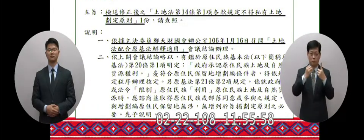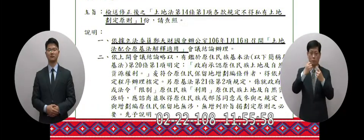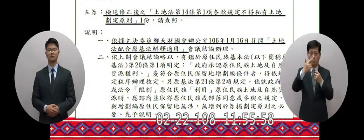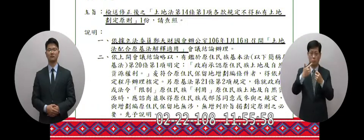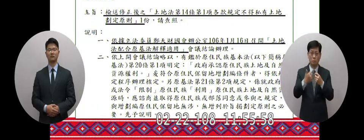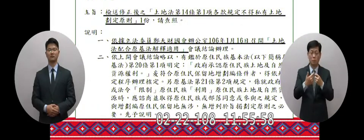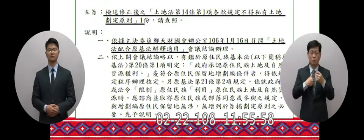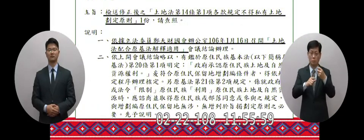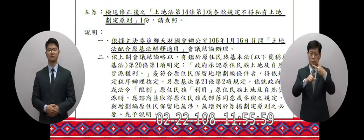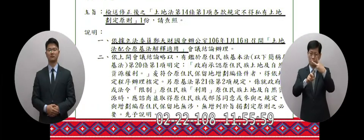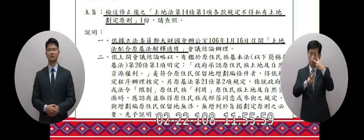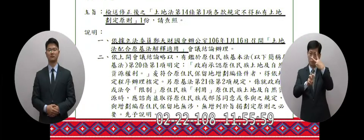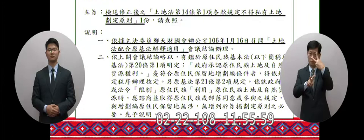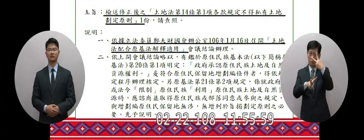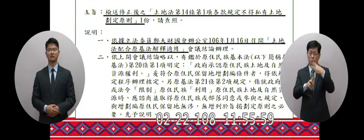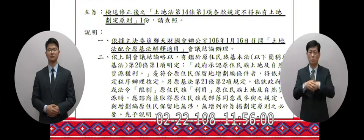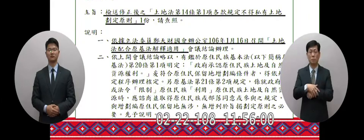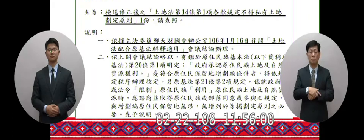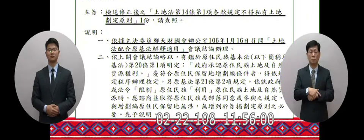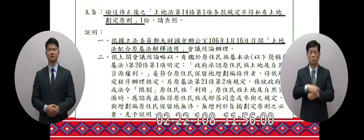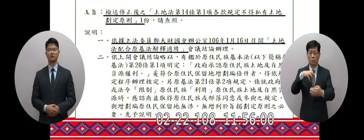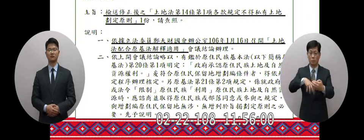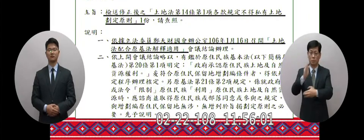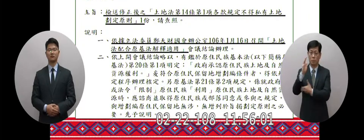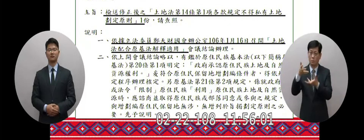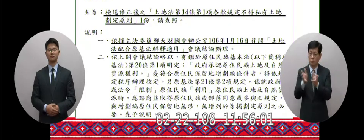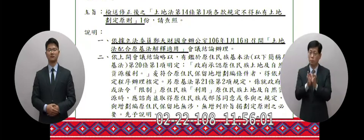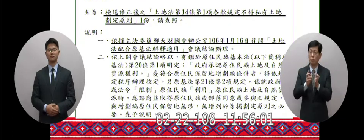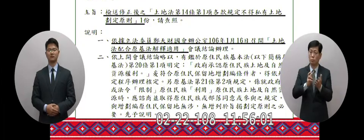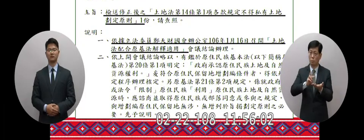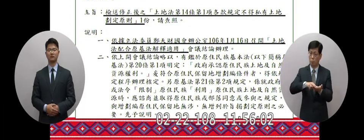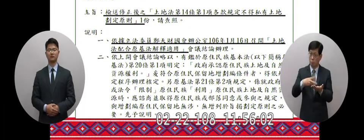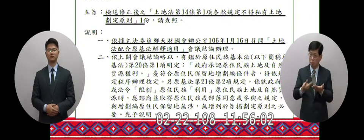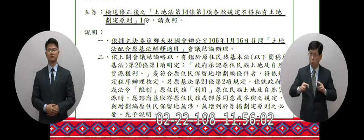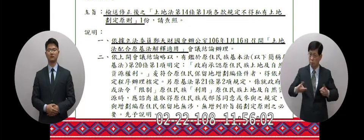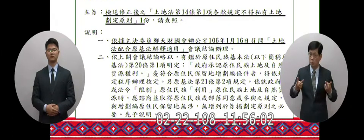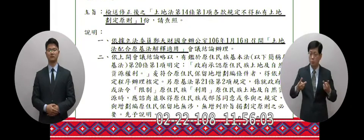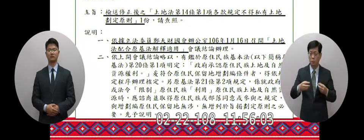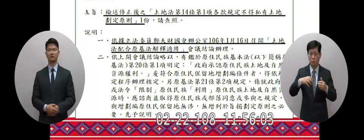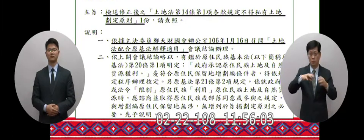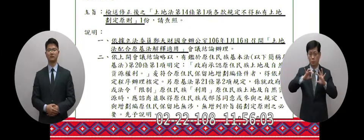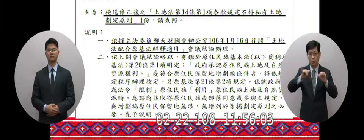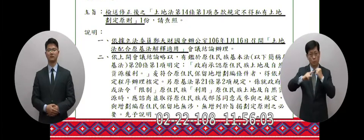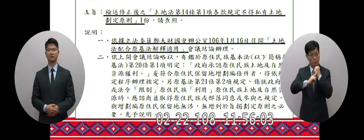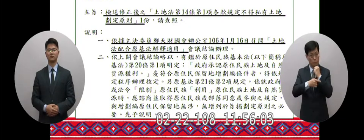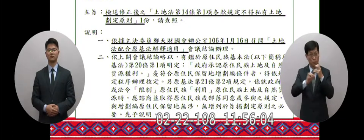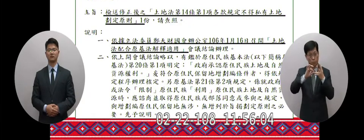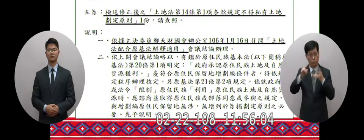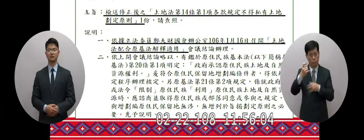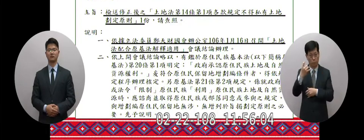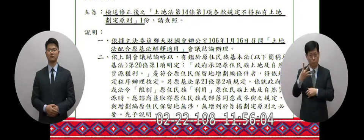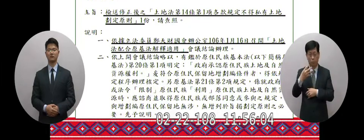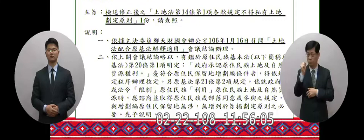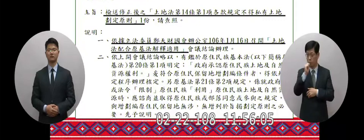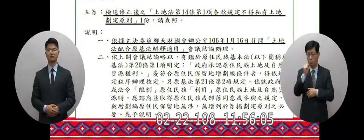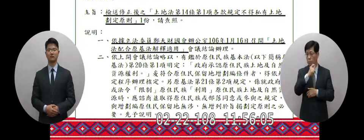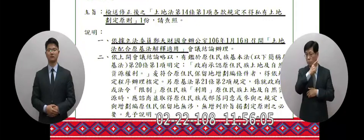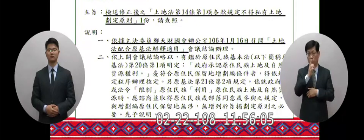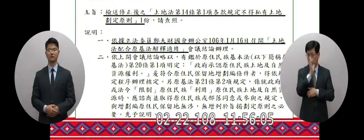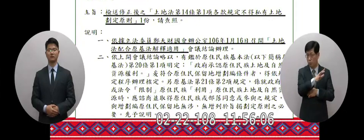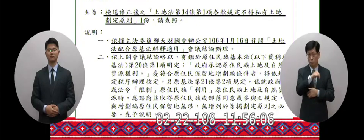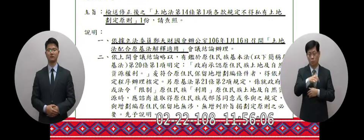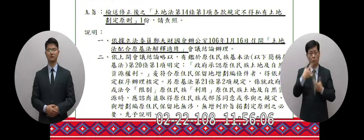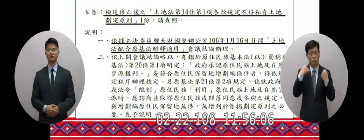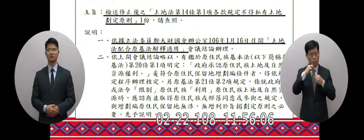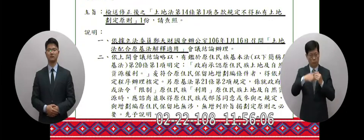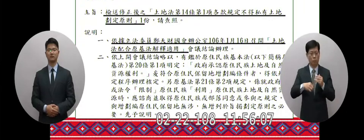106年2月22号内政部修正的这个土地法14条不得私有的划定